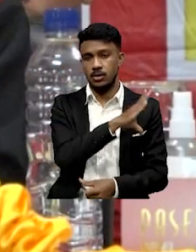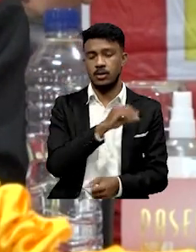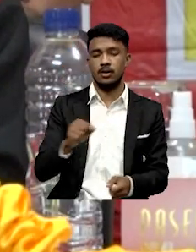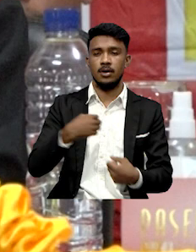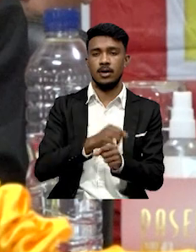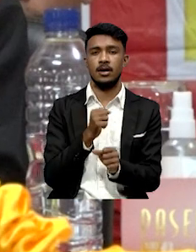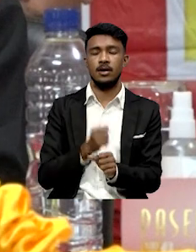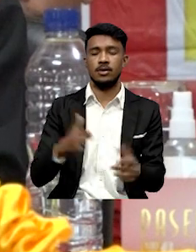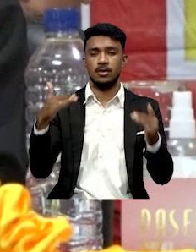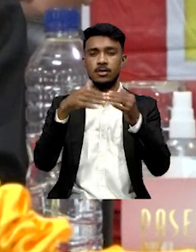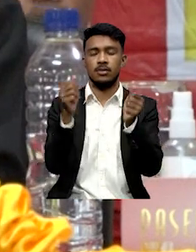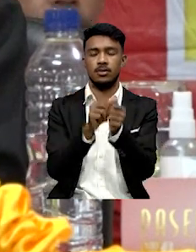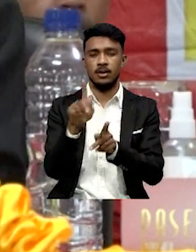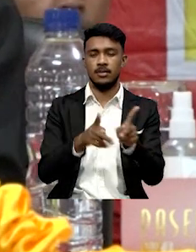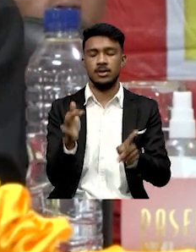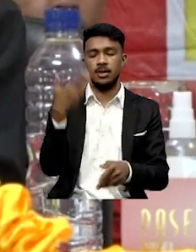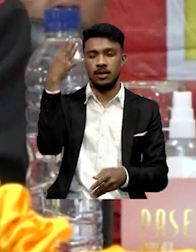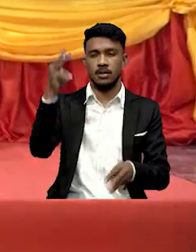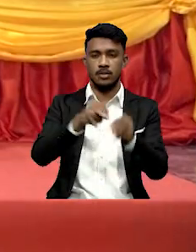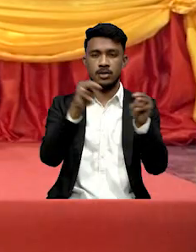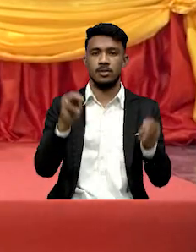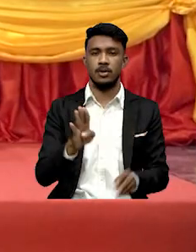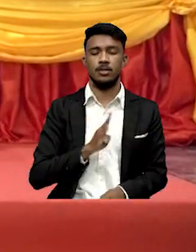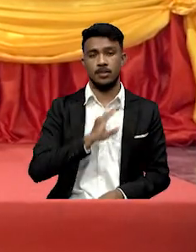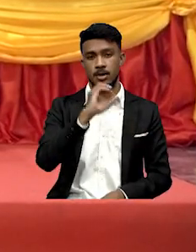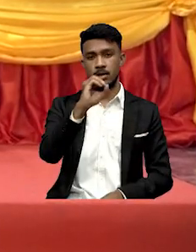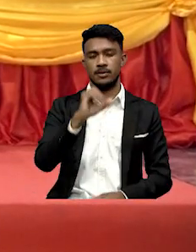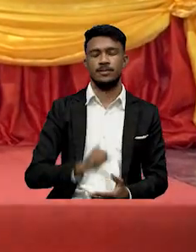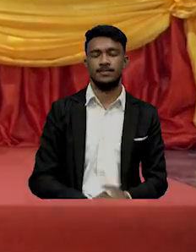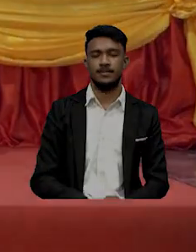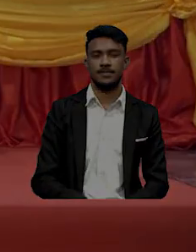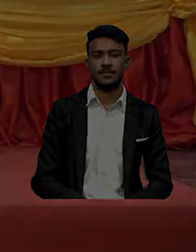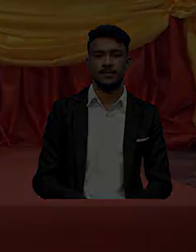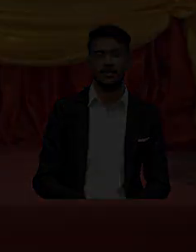sehalo dialogu ho komunidade sira ia munisipi Bomanaru. Agustinho da Costa, Dilma Sujeti, Ziemen.